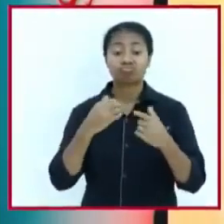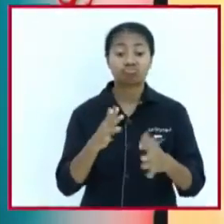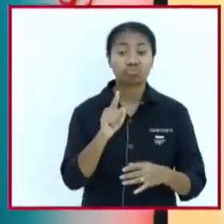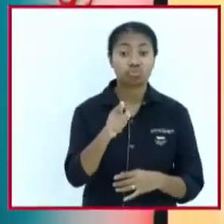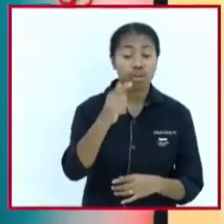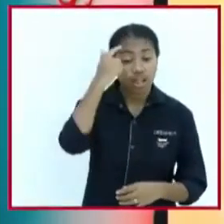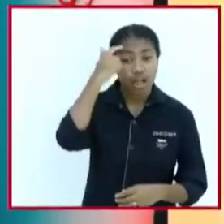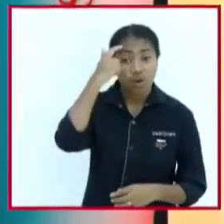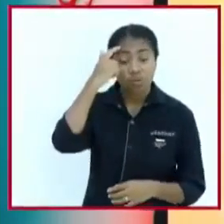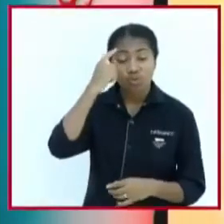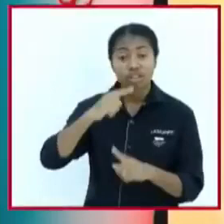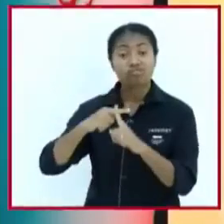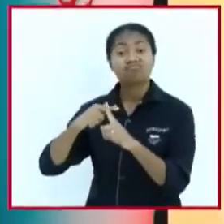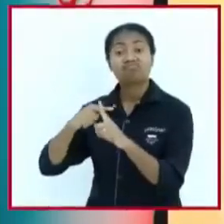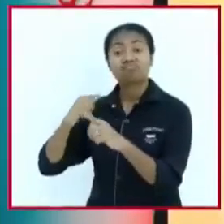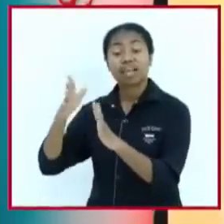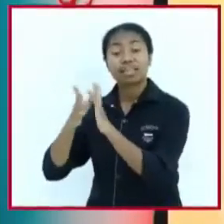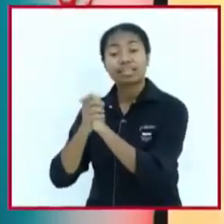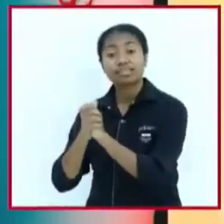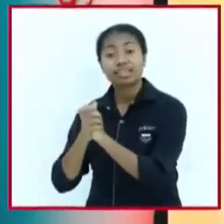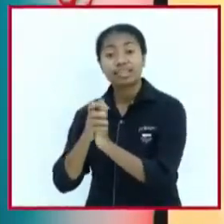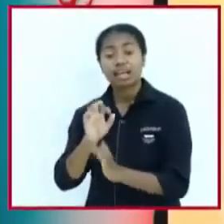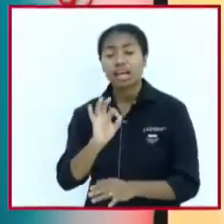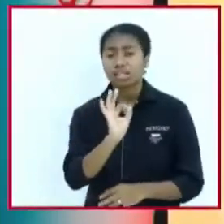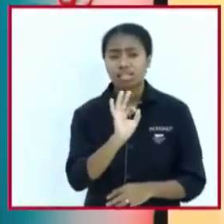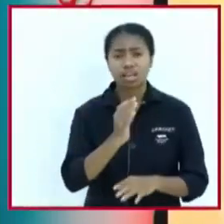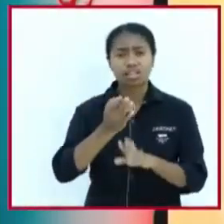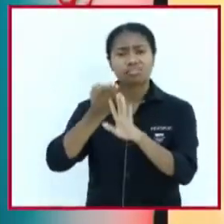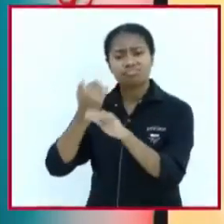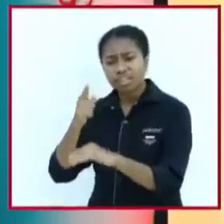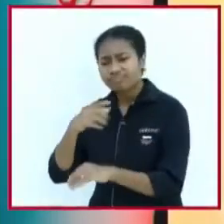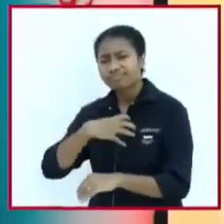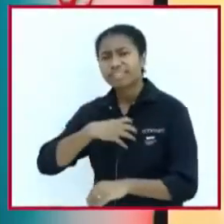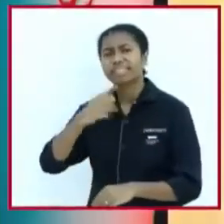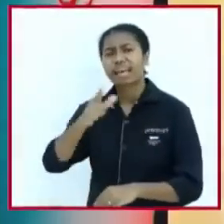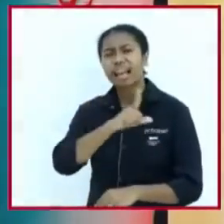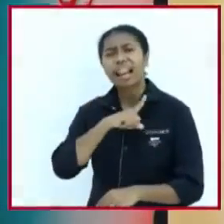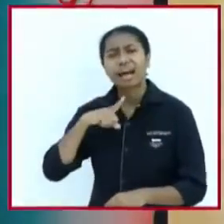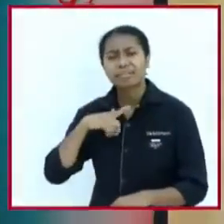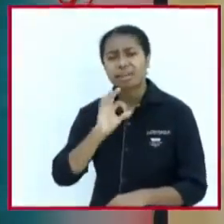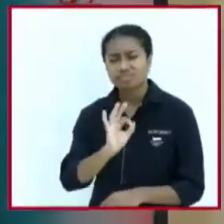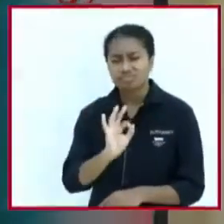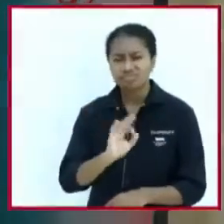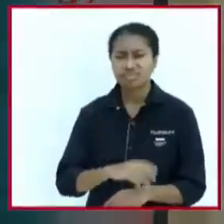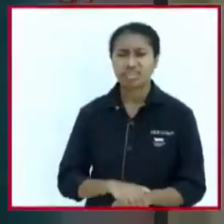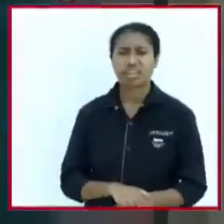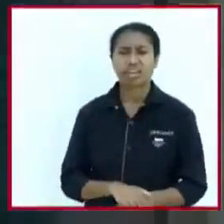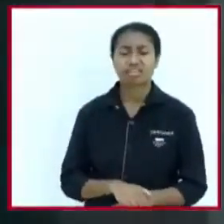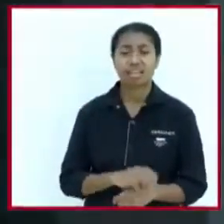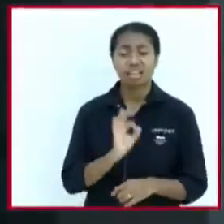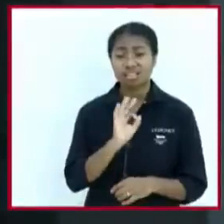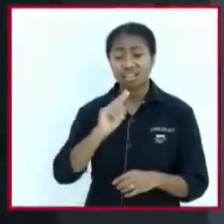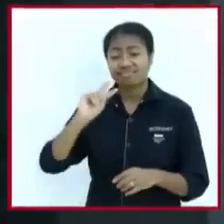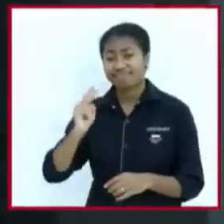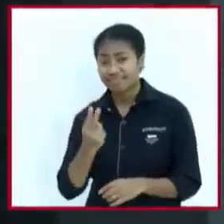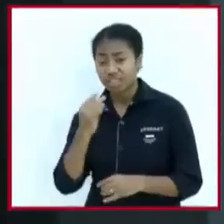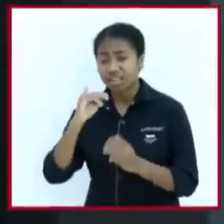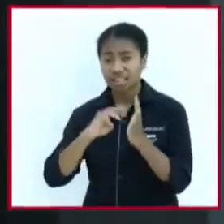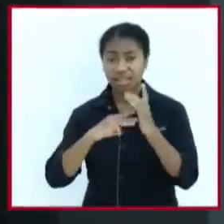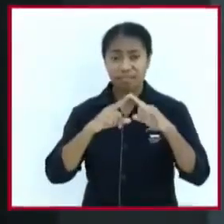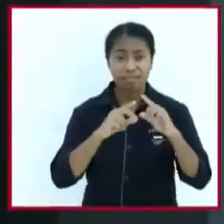Jangan murtad Jangan kembali kepada kepercayaanmu yang lama jangan menukar Iman pada Kristus